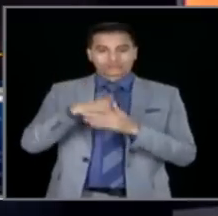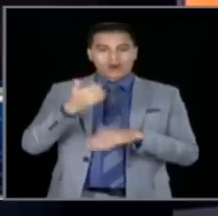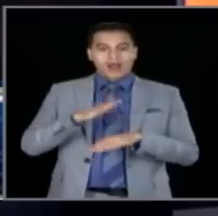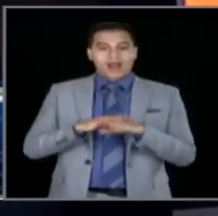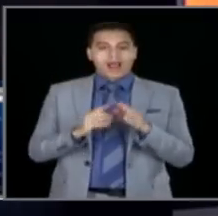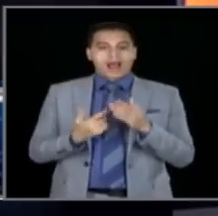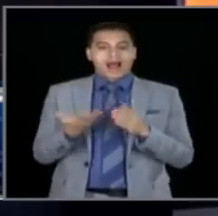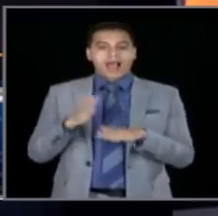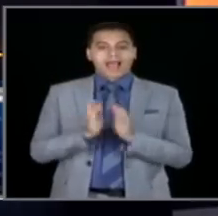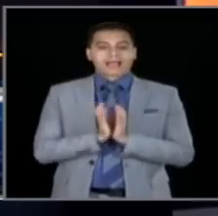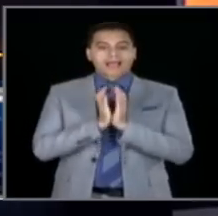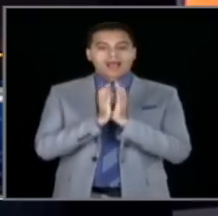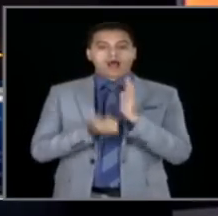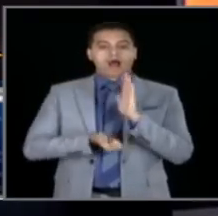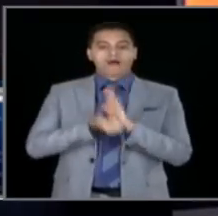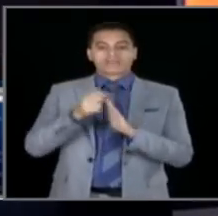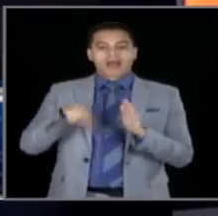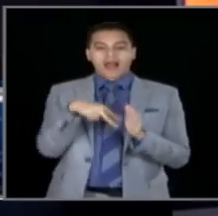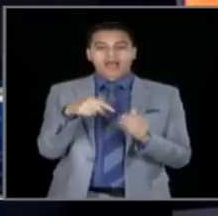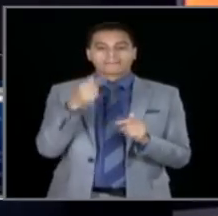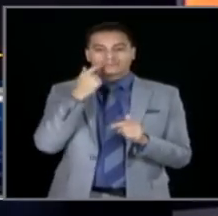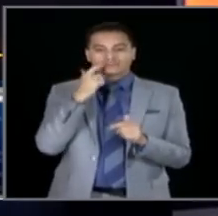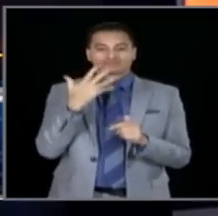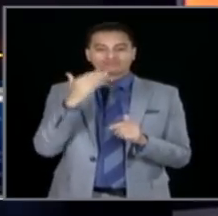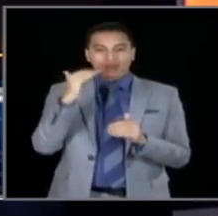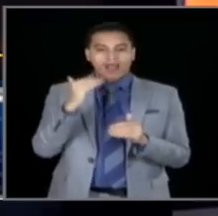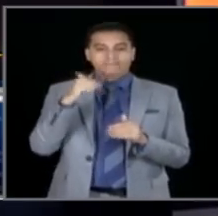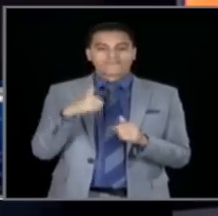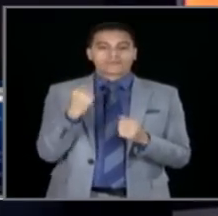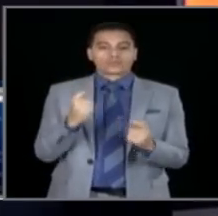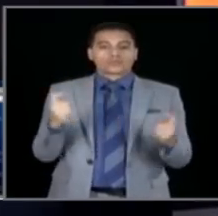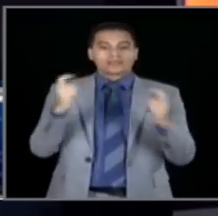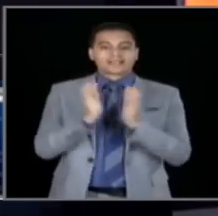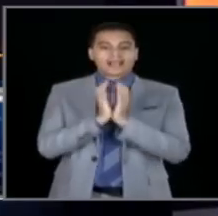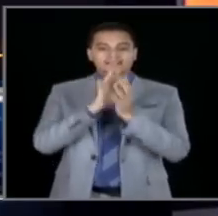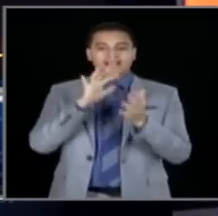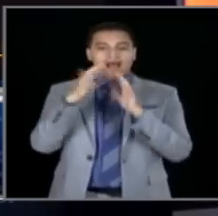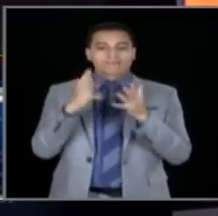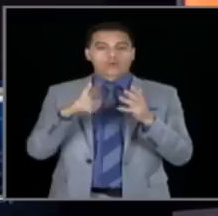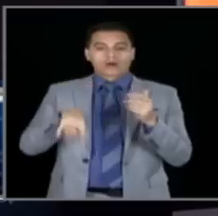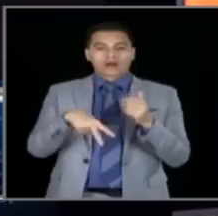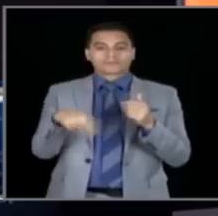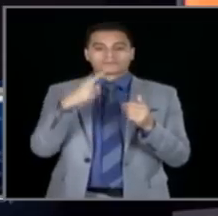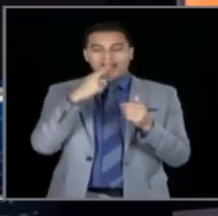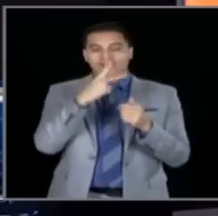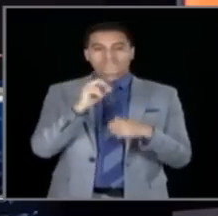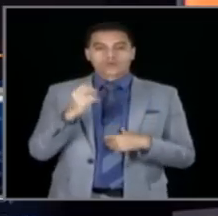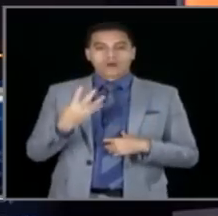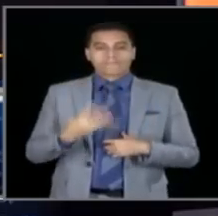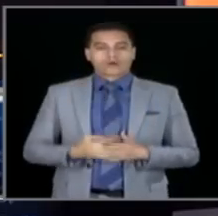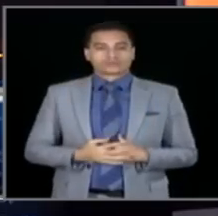من هو الحاصل على جائزة أفضل لاعب شاب ببطولة كأس العالم لكرة القدم عام